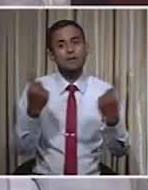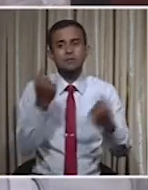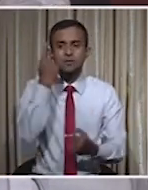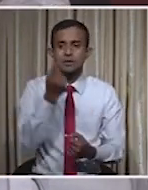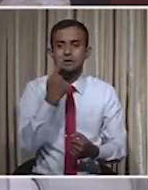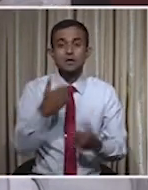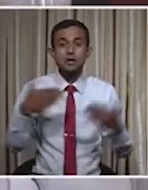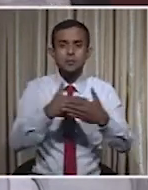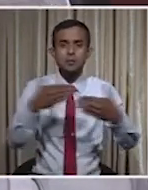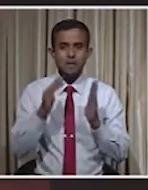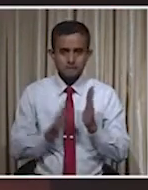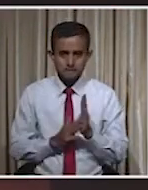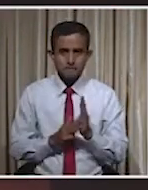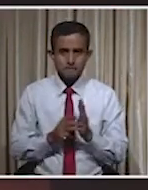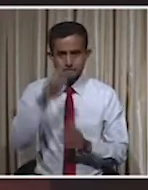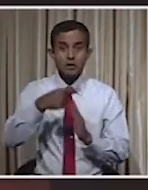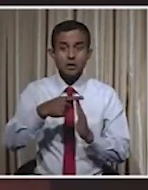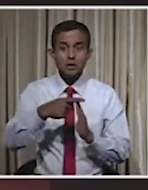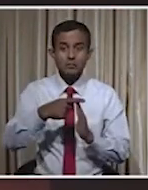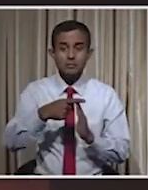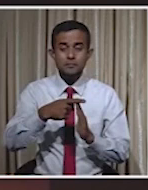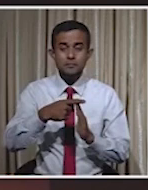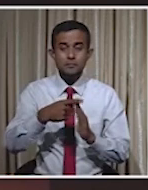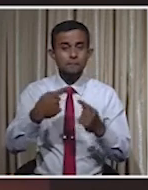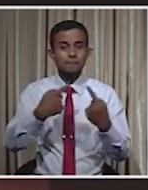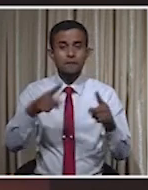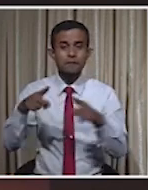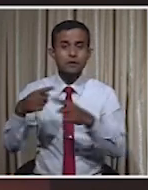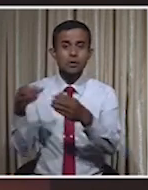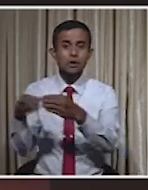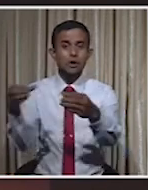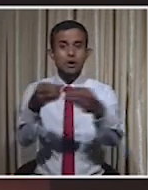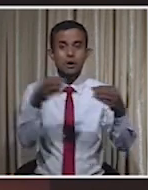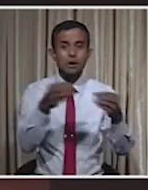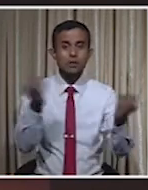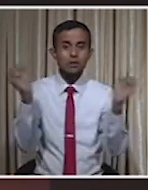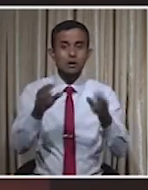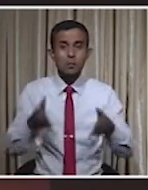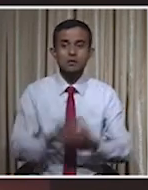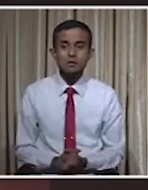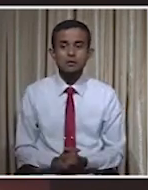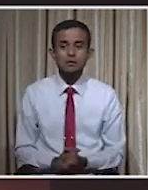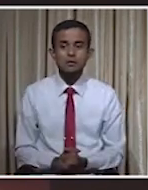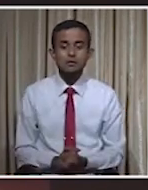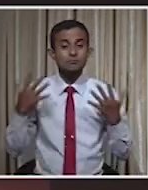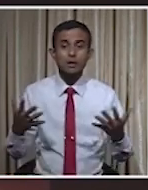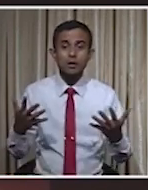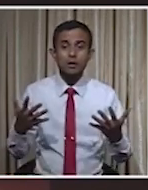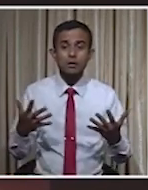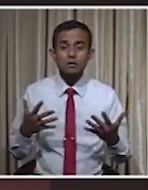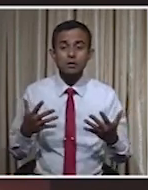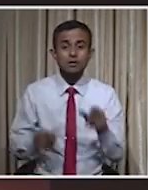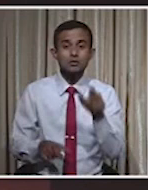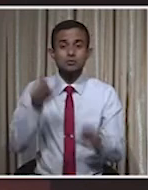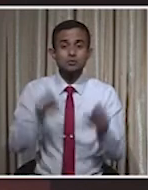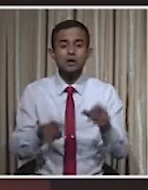ගේ. මම ඉන්දියාවේ බස් නවත්තන්න පුළුවන්. රටේම විවිධ පොලිස් බලකායන් යොදවලා මාර්ග බාධක දමලා දැවැන්ත